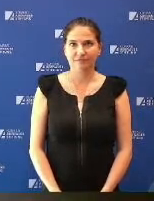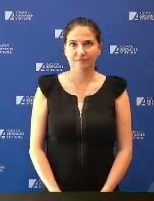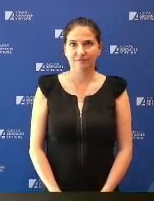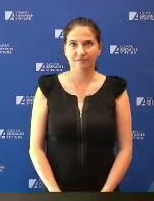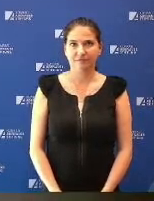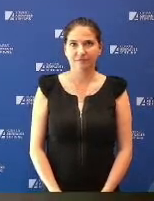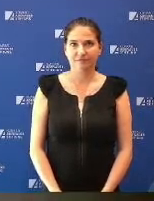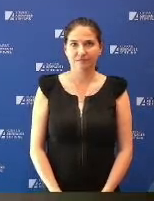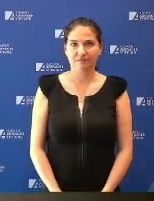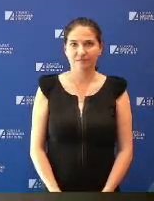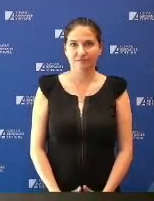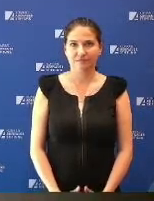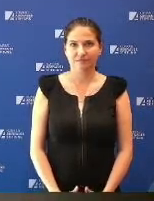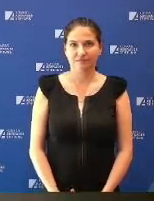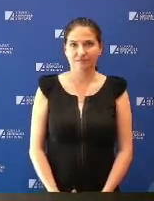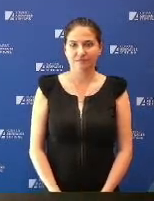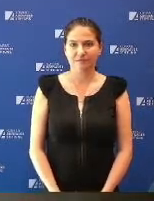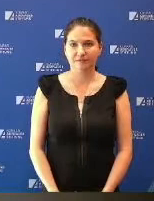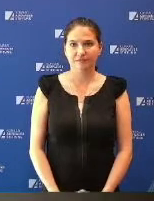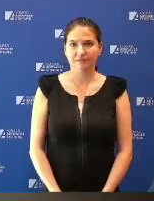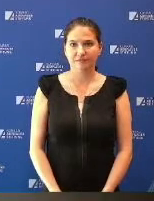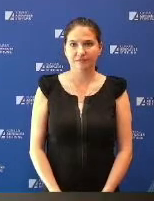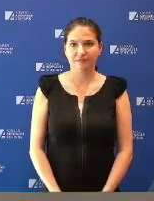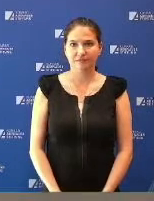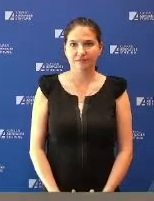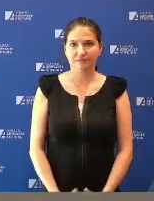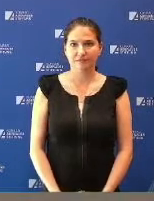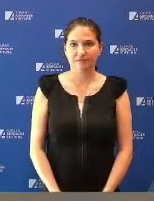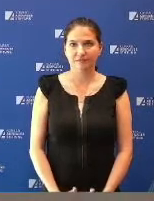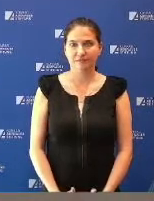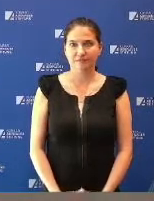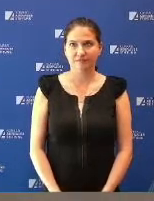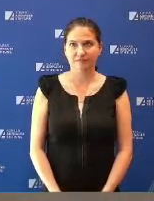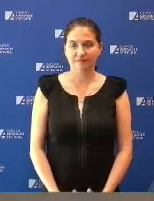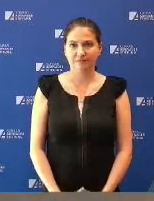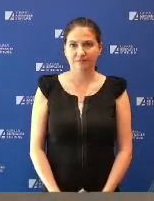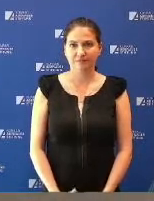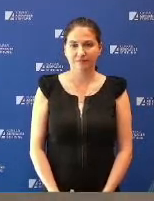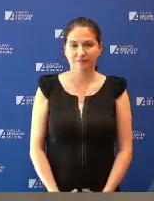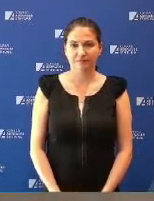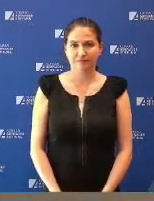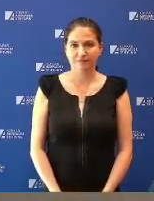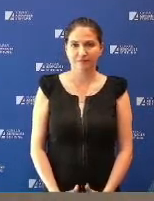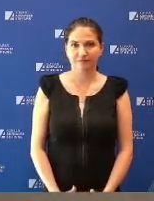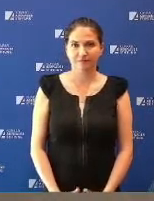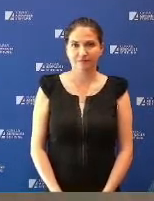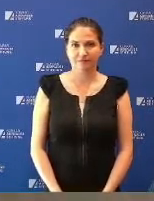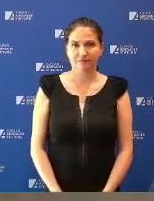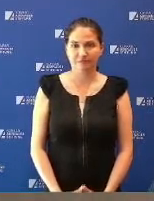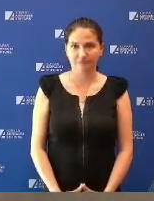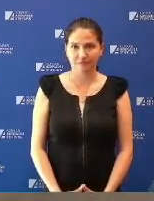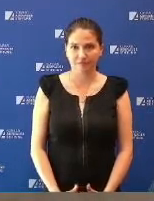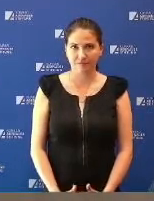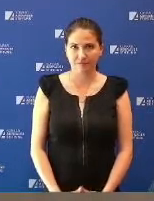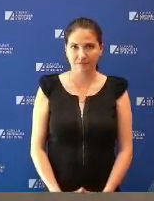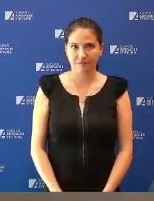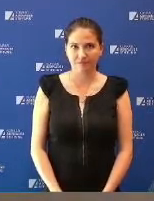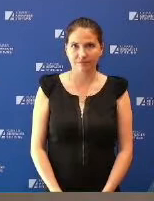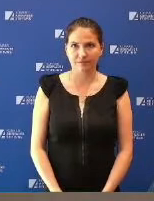werden können, wie es um die Cybersicherheit und den sicheren Datenaustausch bestellt ist. Laut Enterprise Singapore und der Land Transport